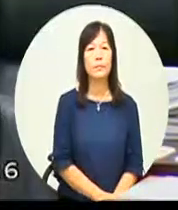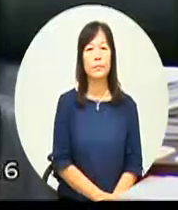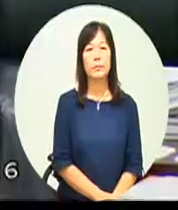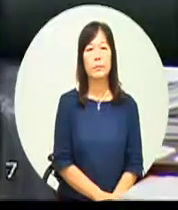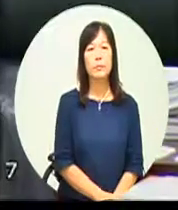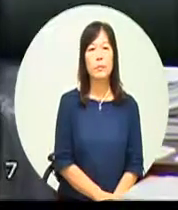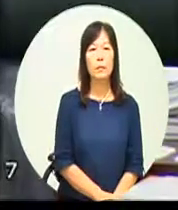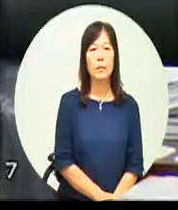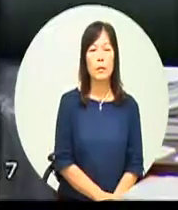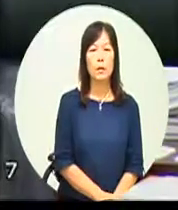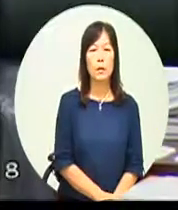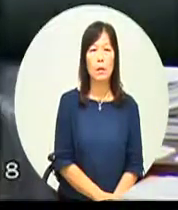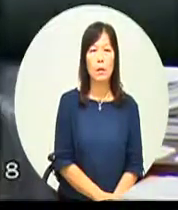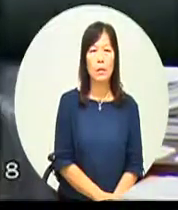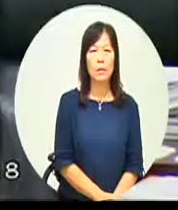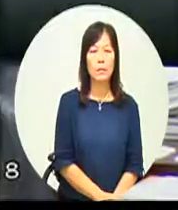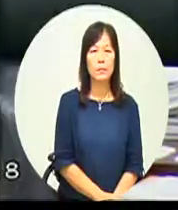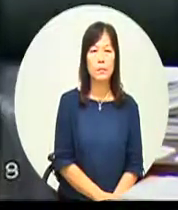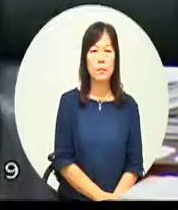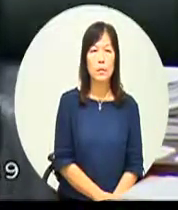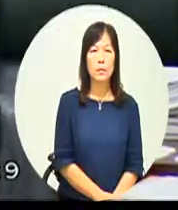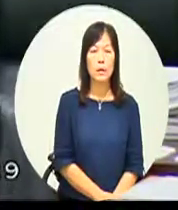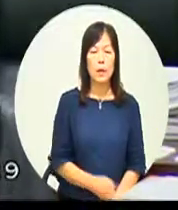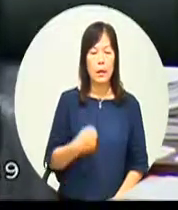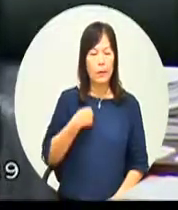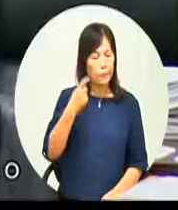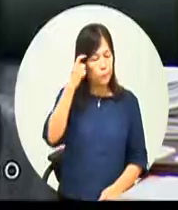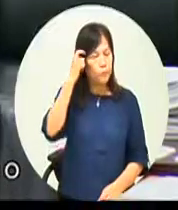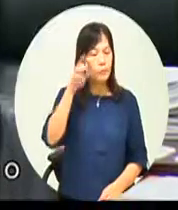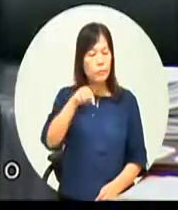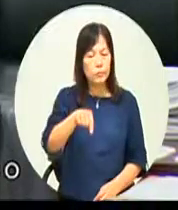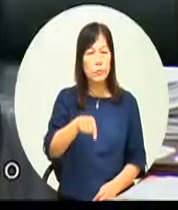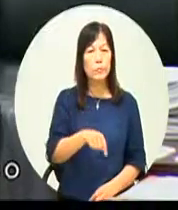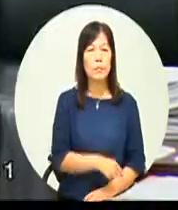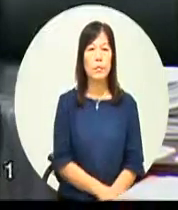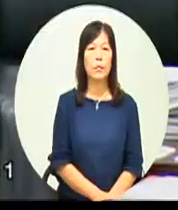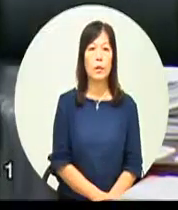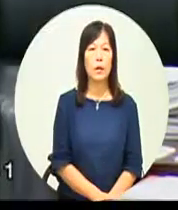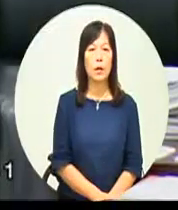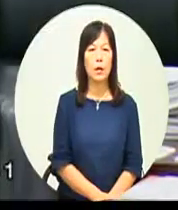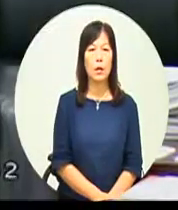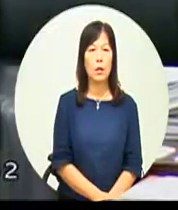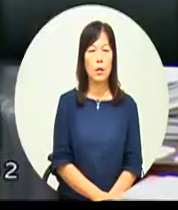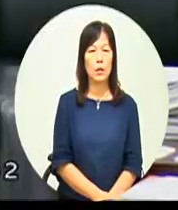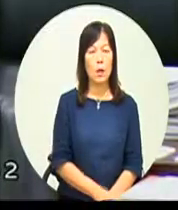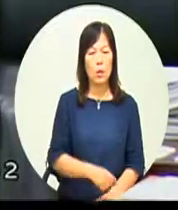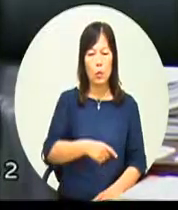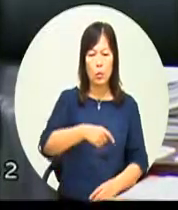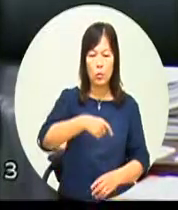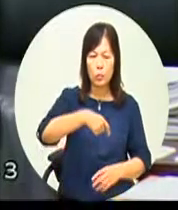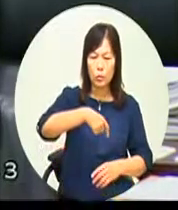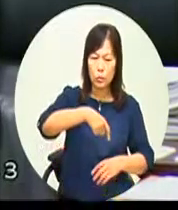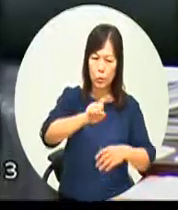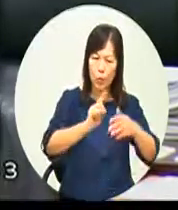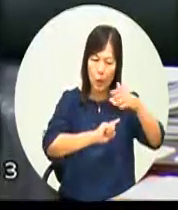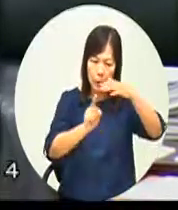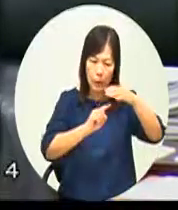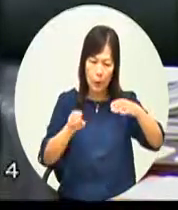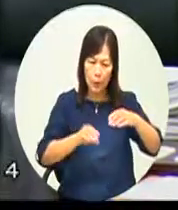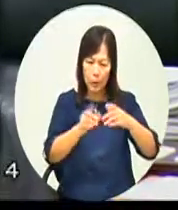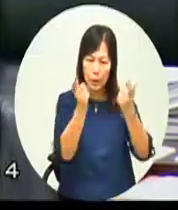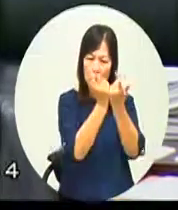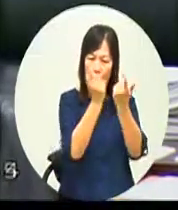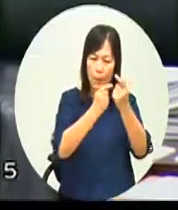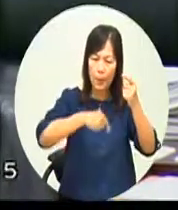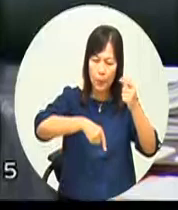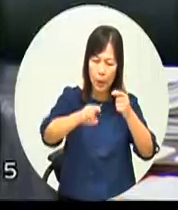以我会觉得这个地方有没有设北上匝道的必要 的多一个车道的必